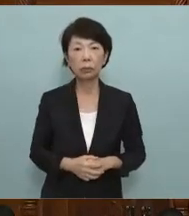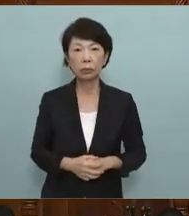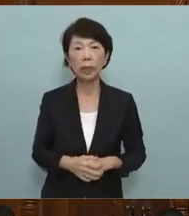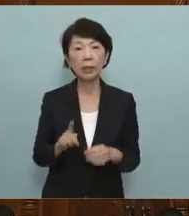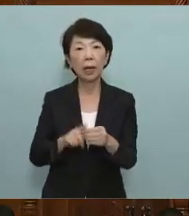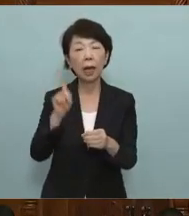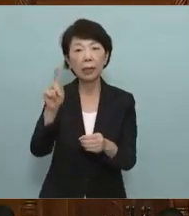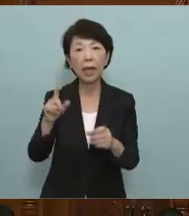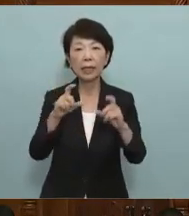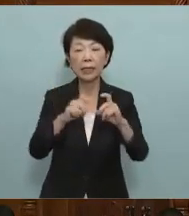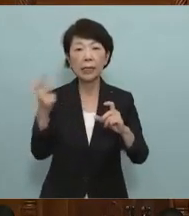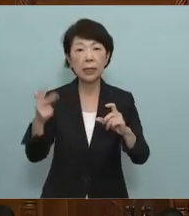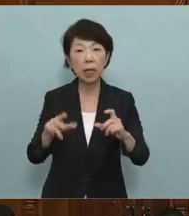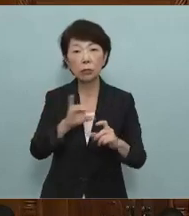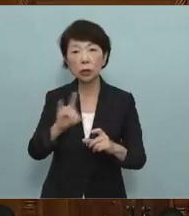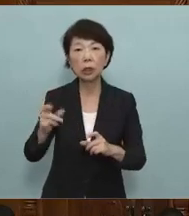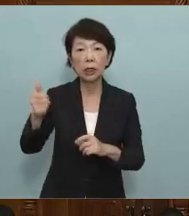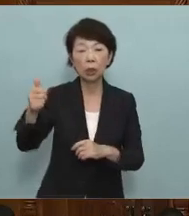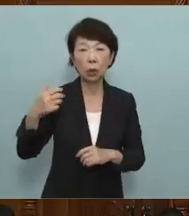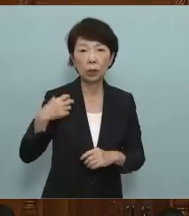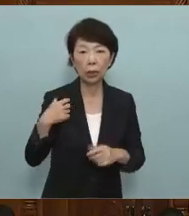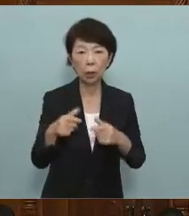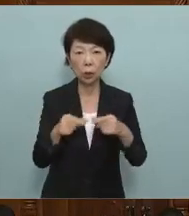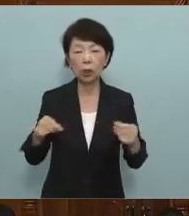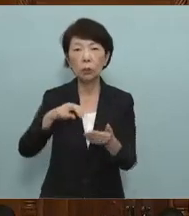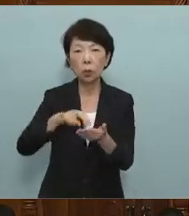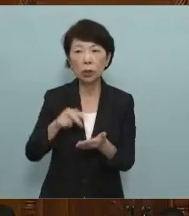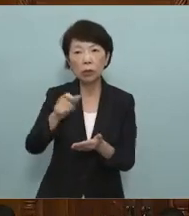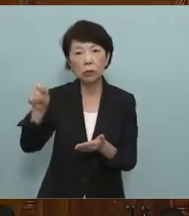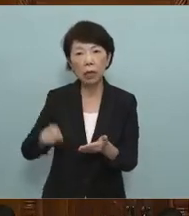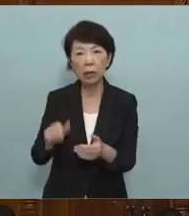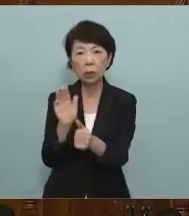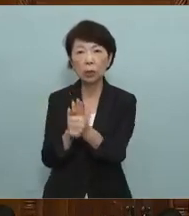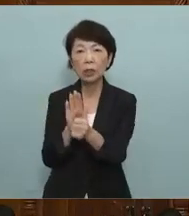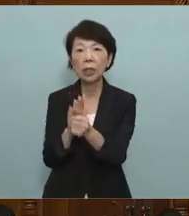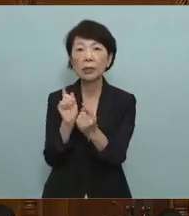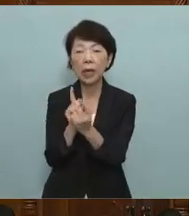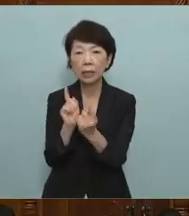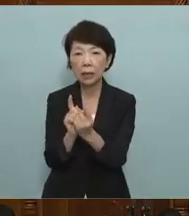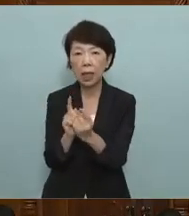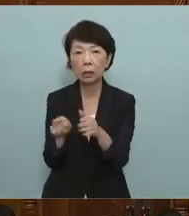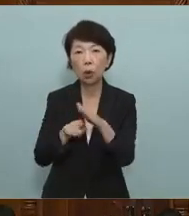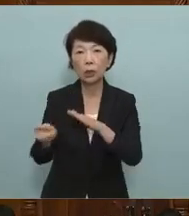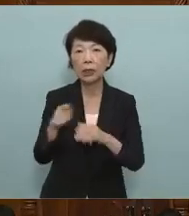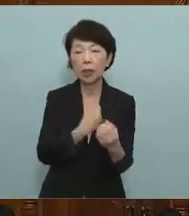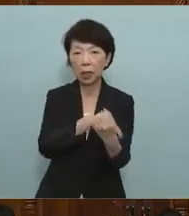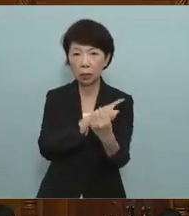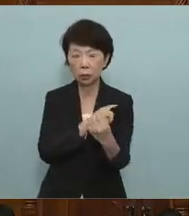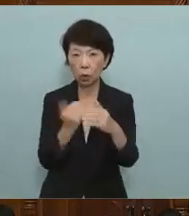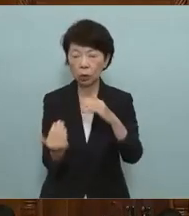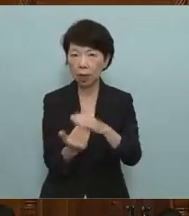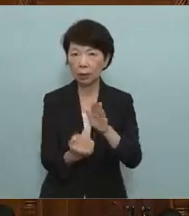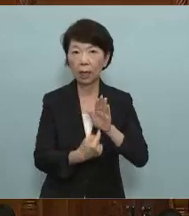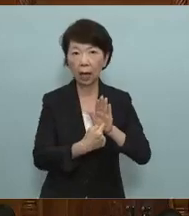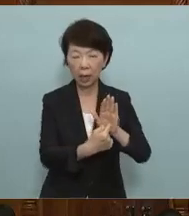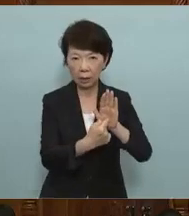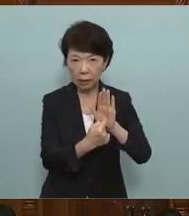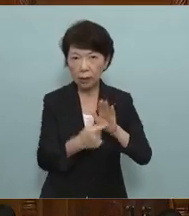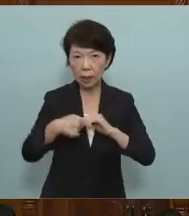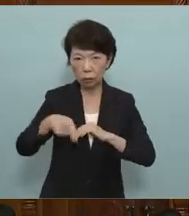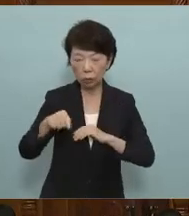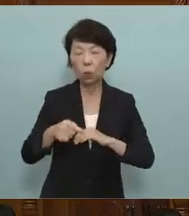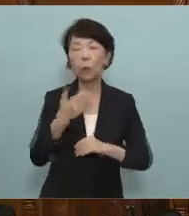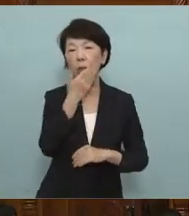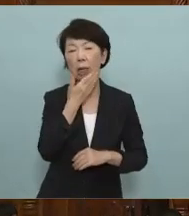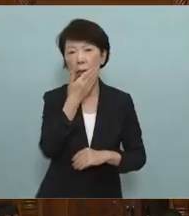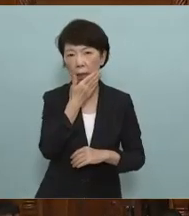年、G7 議長国として、ウクライナ人道支援に対するリーダーシップを最大限発揮していくことが大